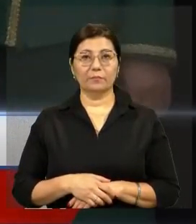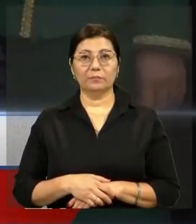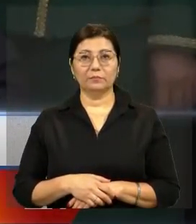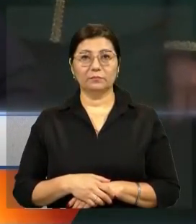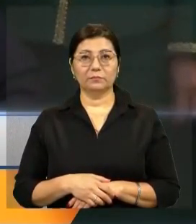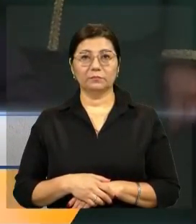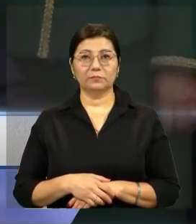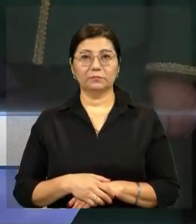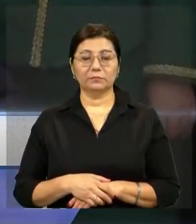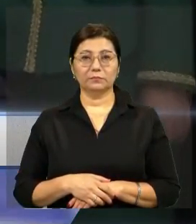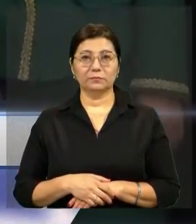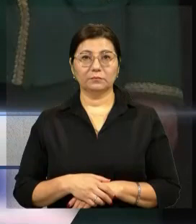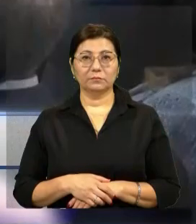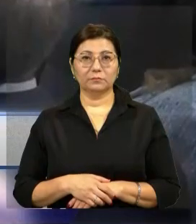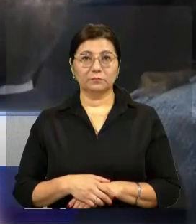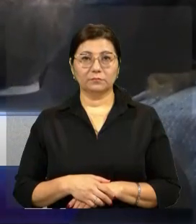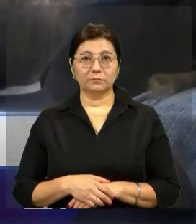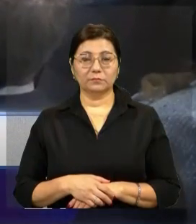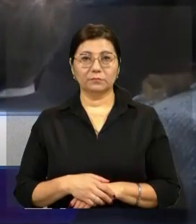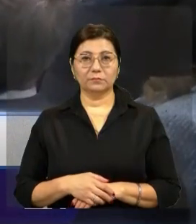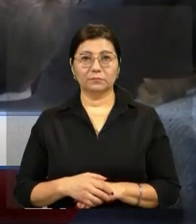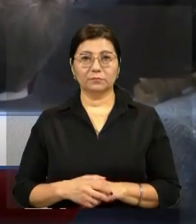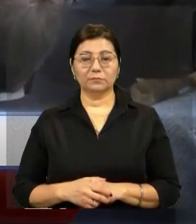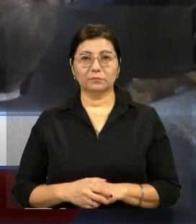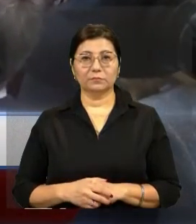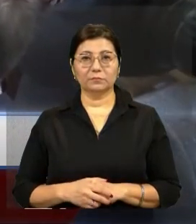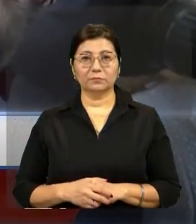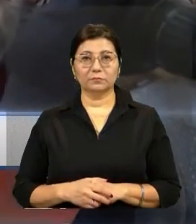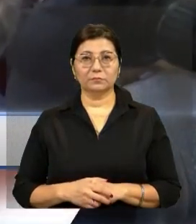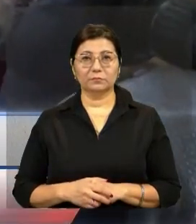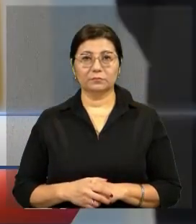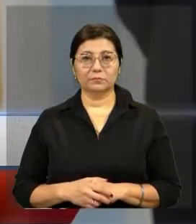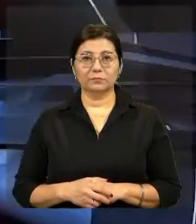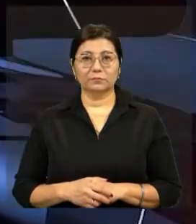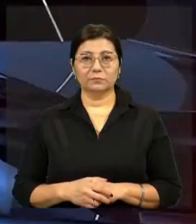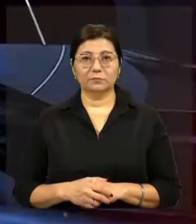важно. Без этого мы не сможем построить успешное государство.